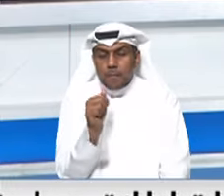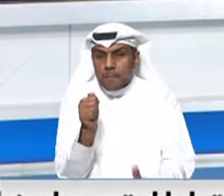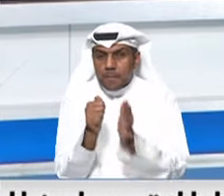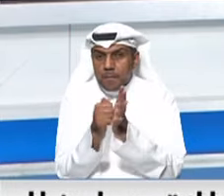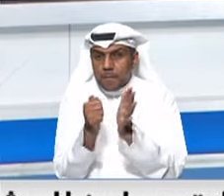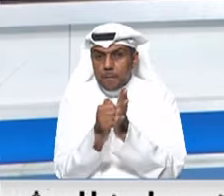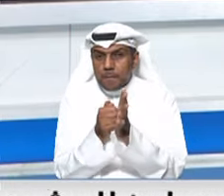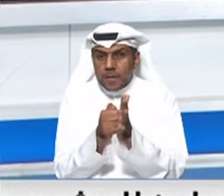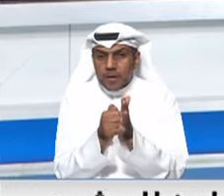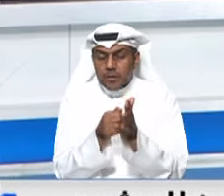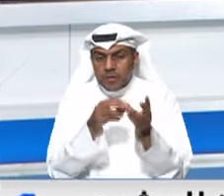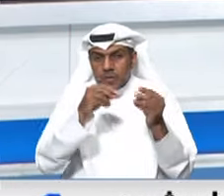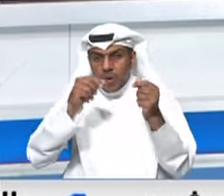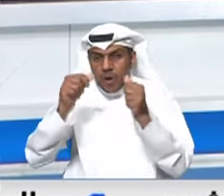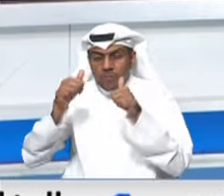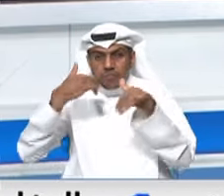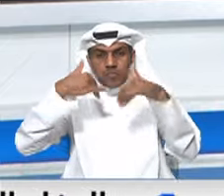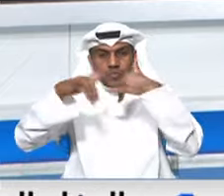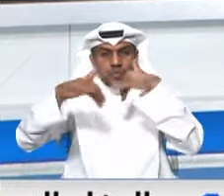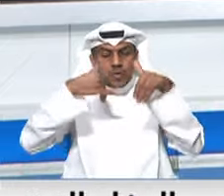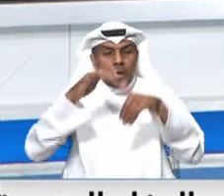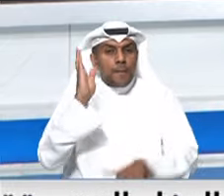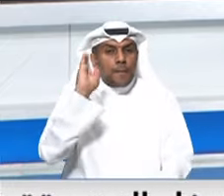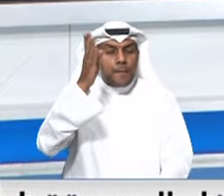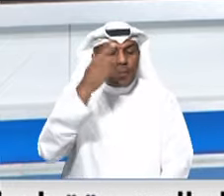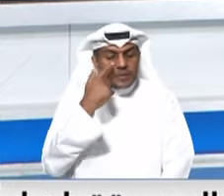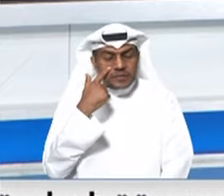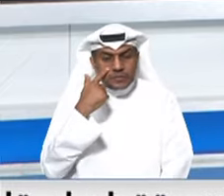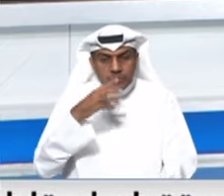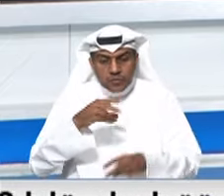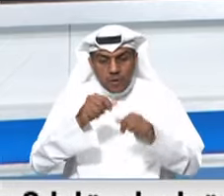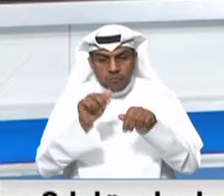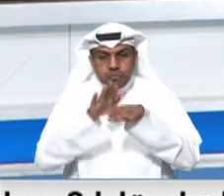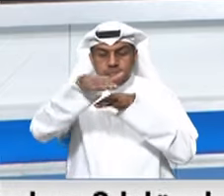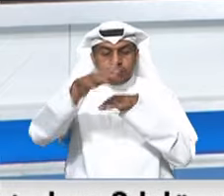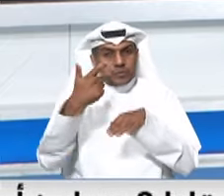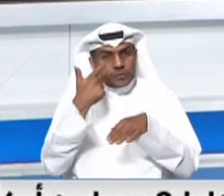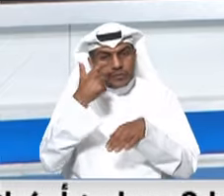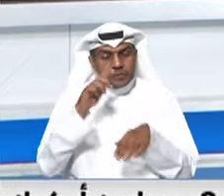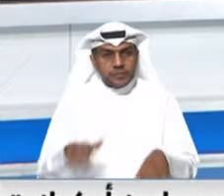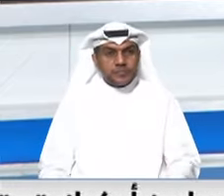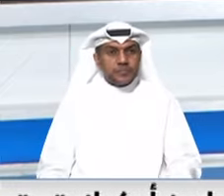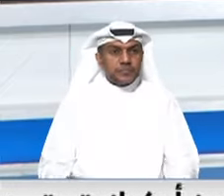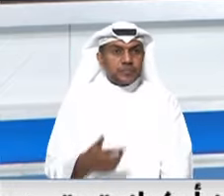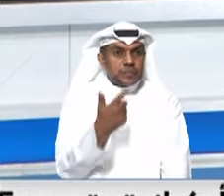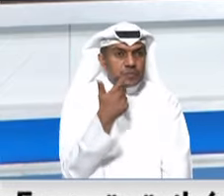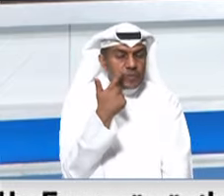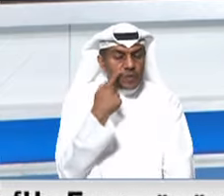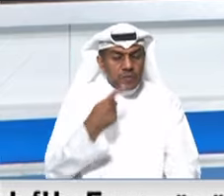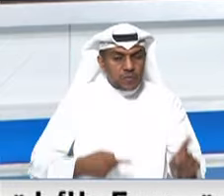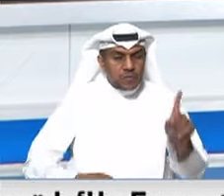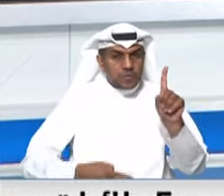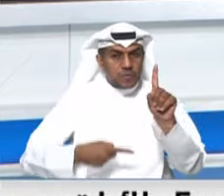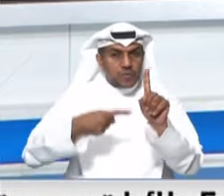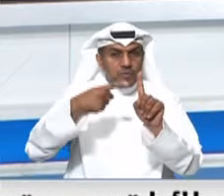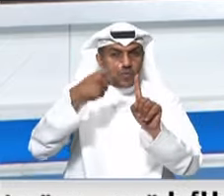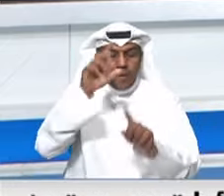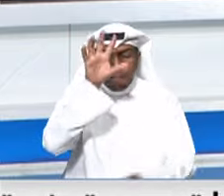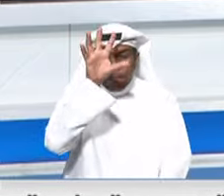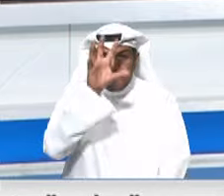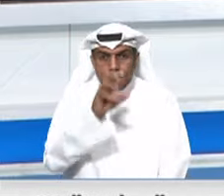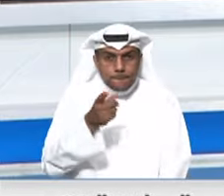وايضا فرص للرمال الزاحفه على الطرق السريعه خارج المدينه اجواء حاره جافه خلال النهار والحراره ايضا ترتفع خلال المساء